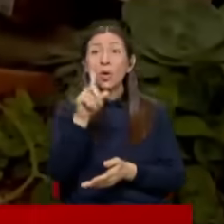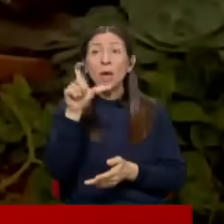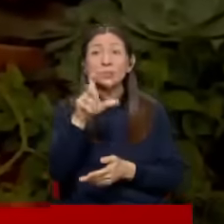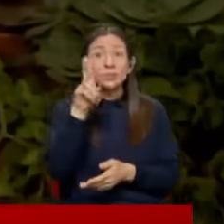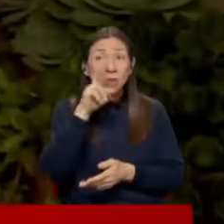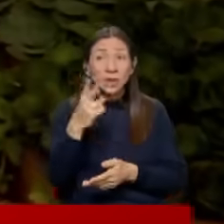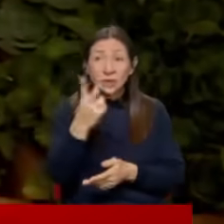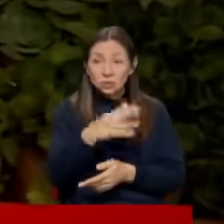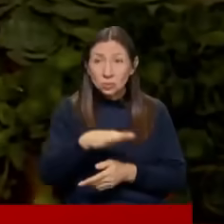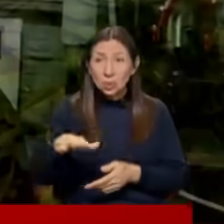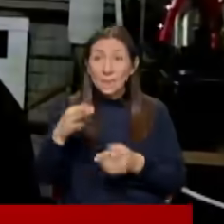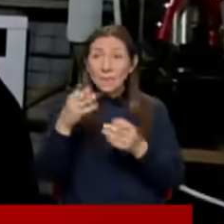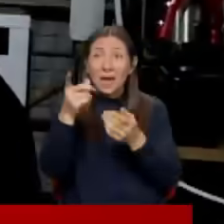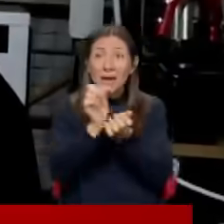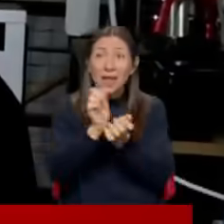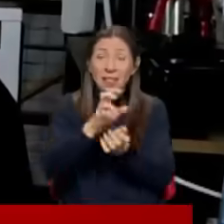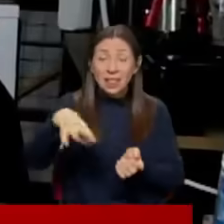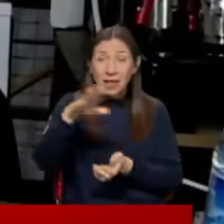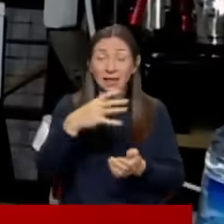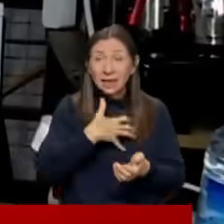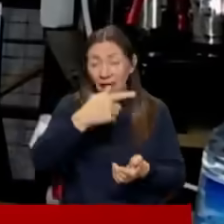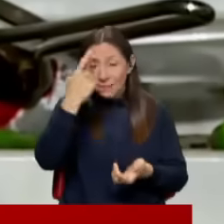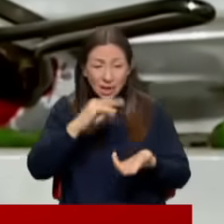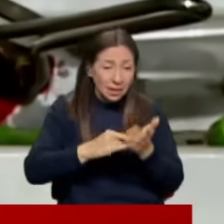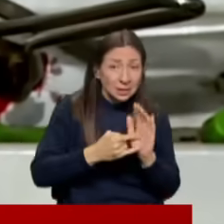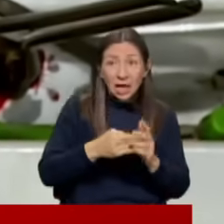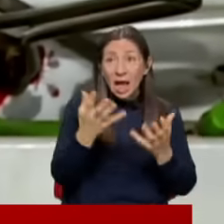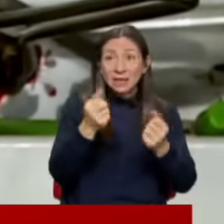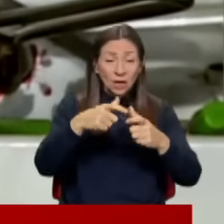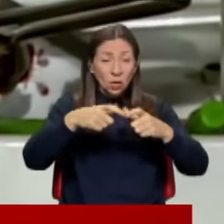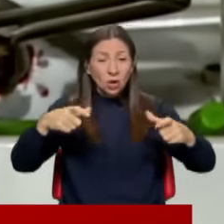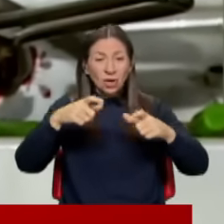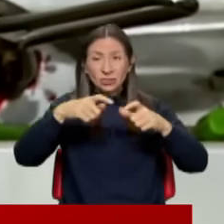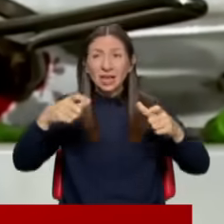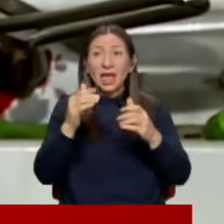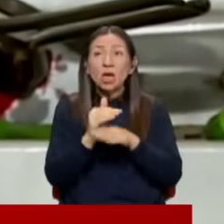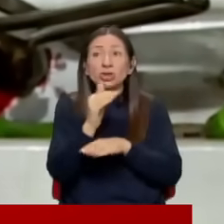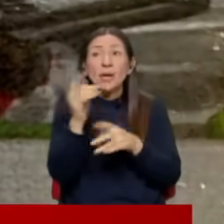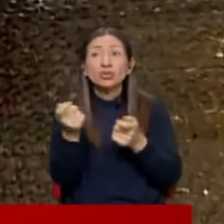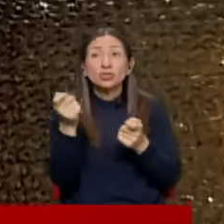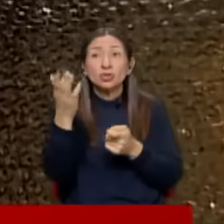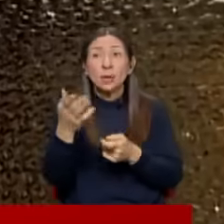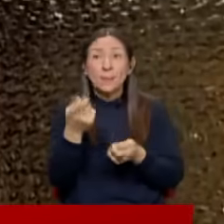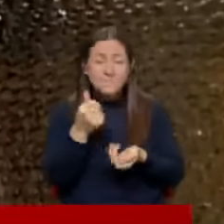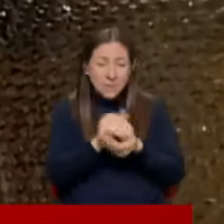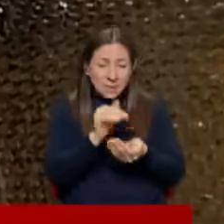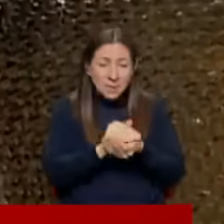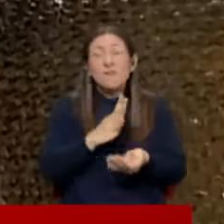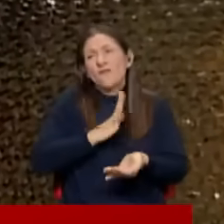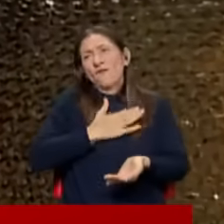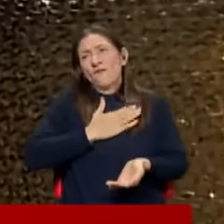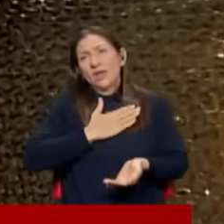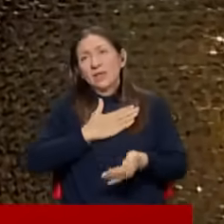sonunda iki çocuklu Bahçeci ailesi kendi imkanlarıyla aldıkları konteynerda yaşamaya çalışıyor. Birikmişimiz vardı